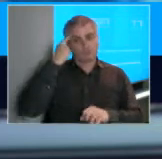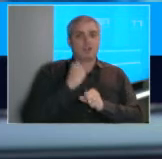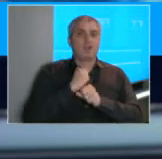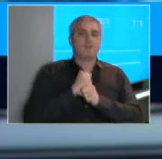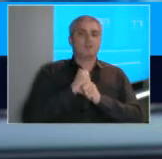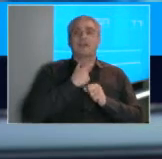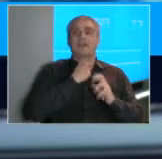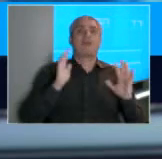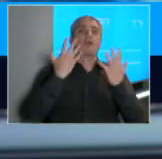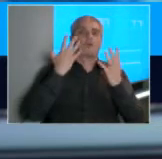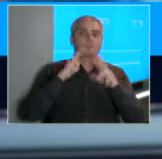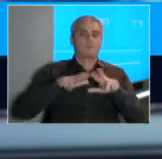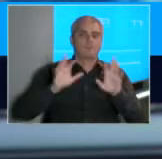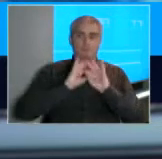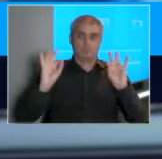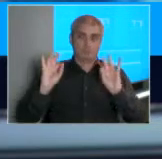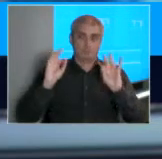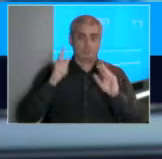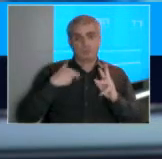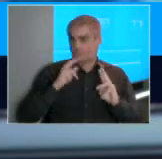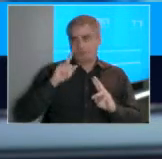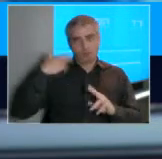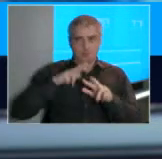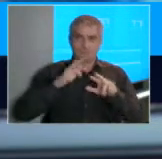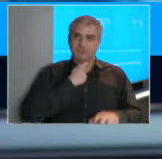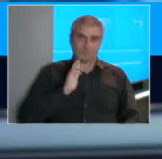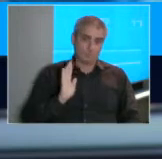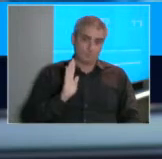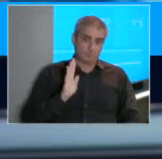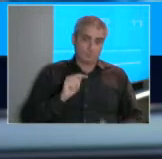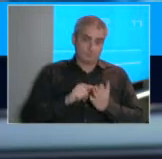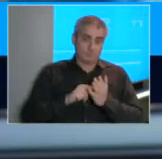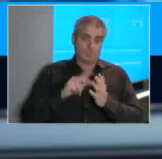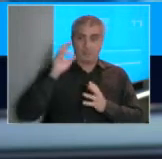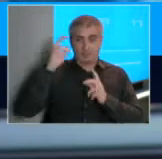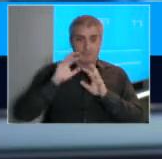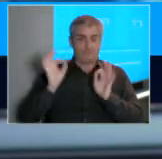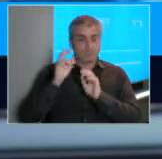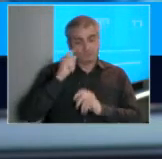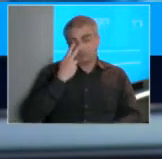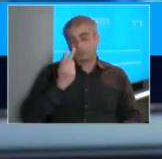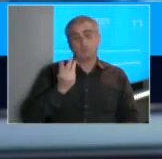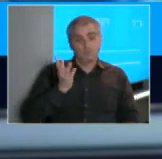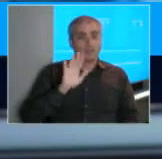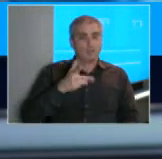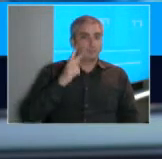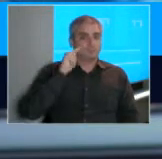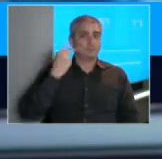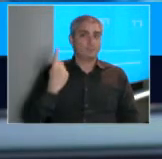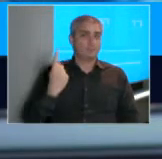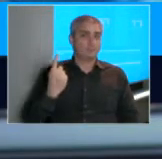לעבוד בחירום, במצב מצוין. אני מקווה שלא נהיה במצב חירום בגלל הקורונה, אבל צריך להסתכל על זה גם מצד